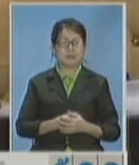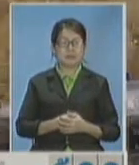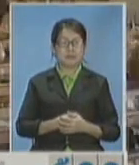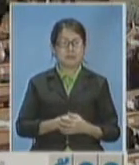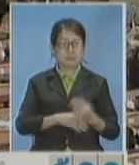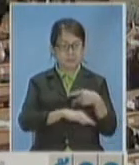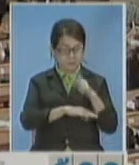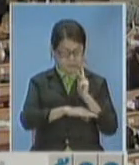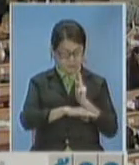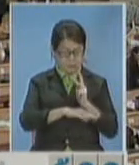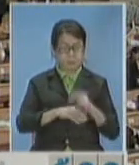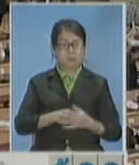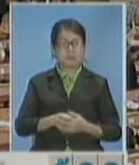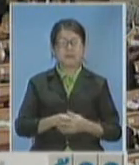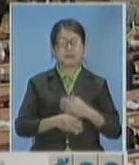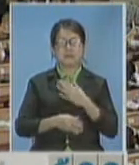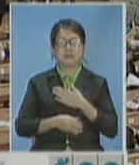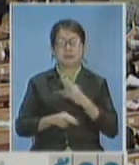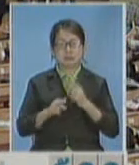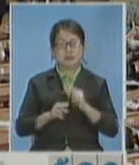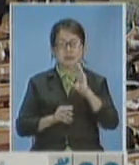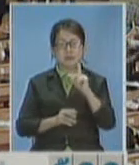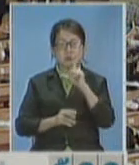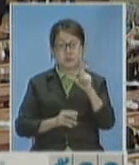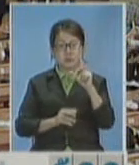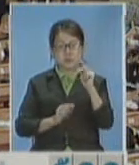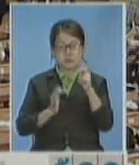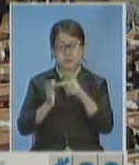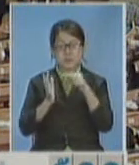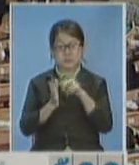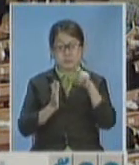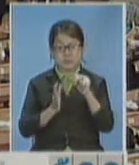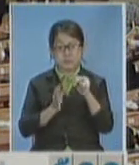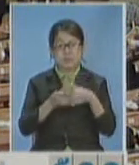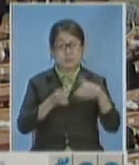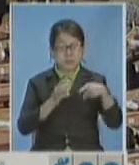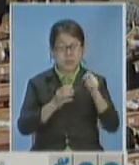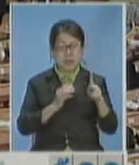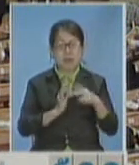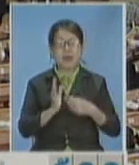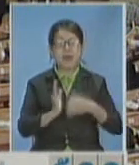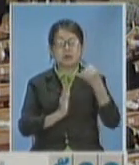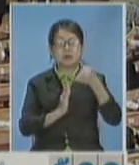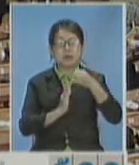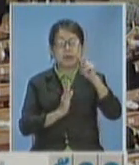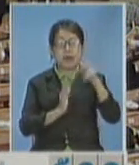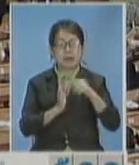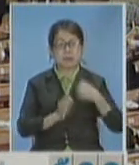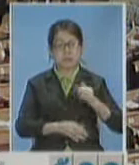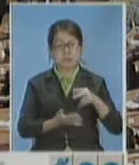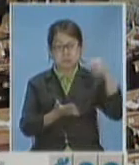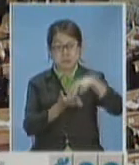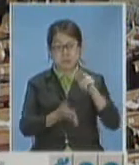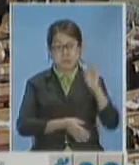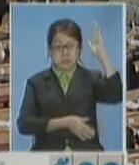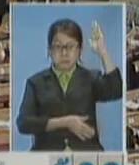อ ท่านประธานที่เคารพกระผมนายชนาศิแก้วเพื่อไทยจังหวัดน่านต้องขออนุญาตท่านประธานยืนขึ้นและยกมือขึ้นเหนือศีรษะเสมือนประท้วงนะ